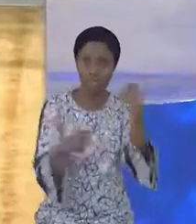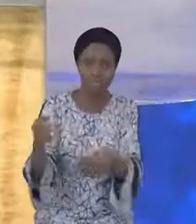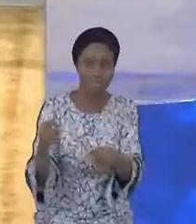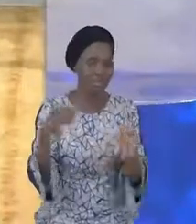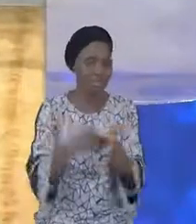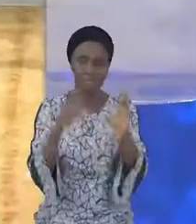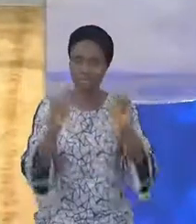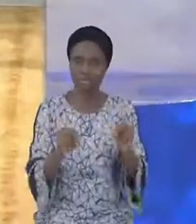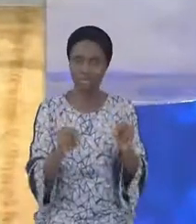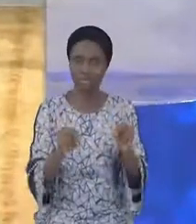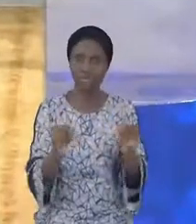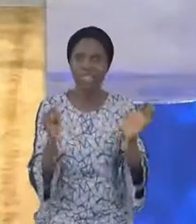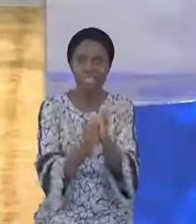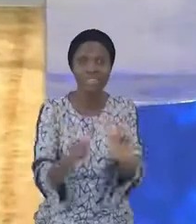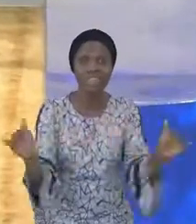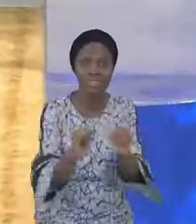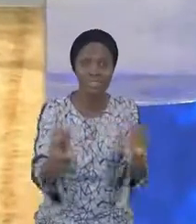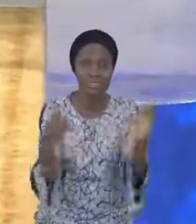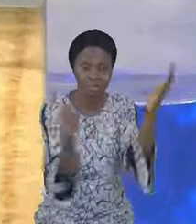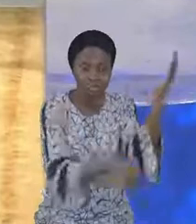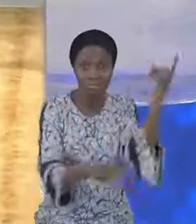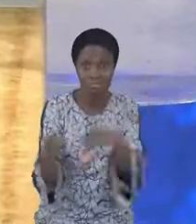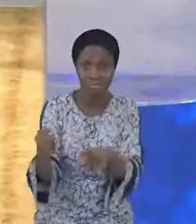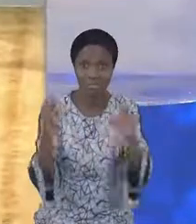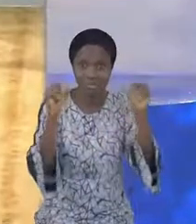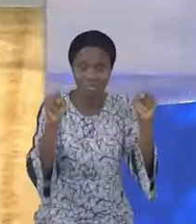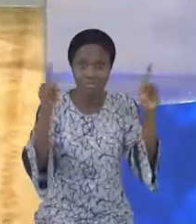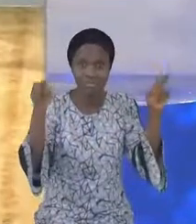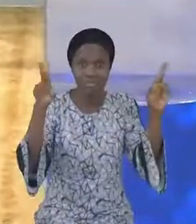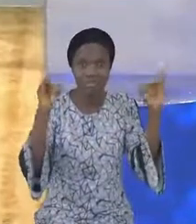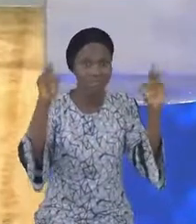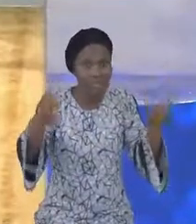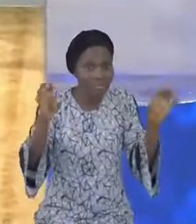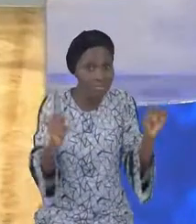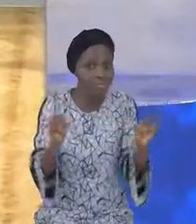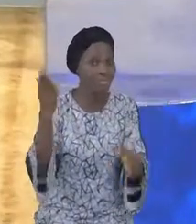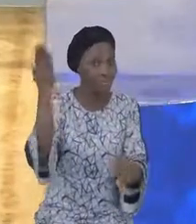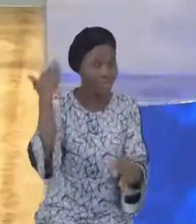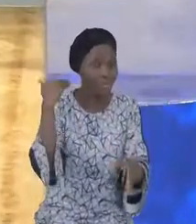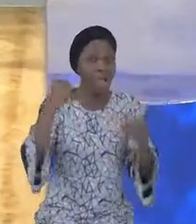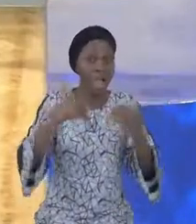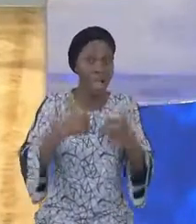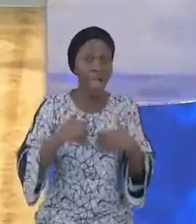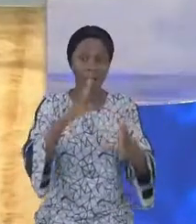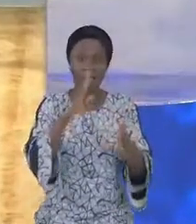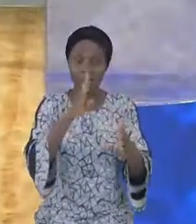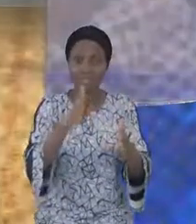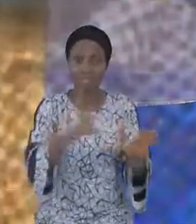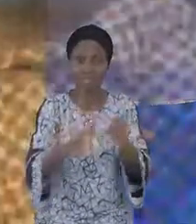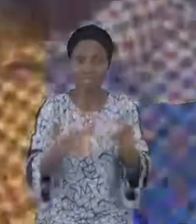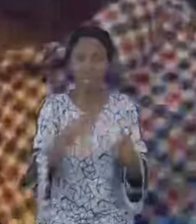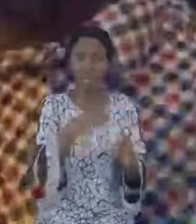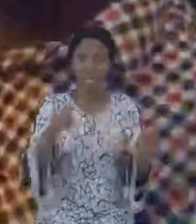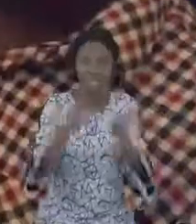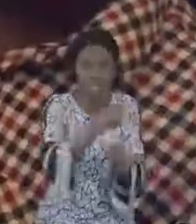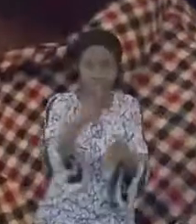Les mêmes meurtrissures qu'il a portées, comme nous, nous approprions cela et nous l'acceptons, vous serez